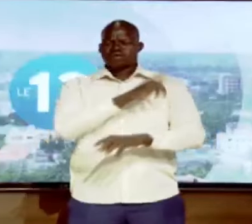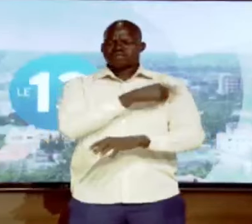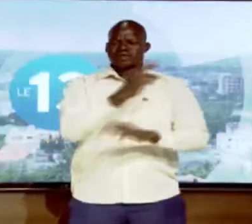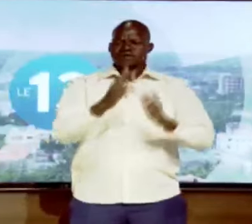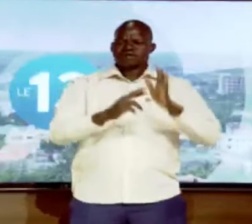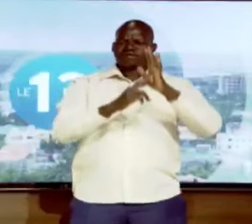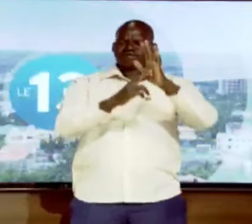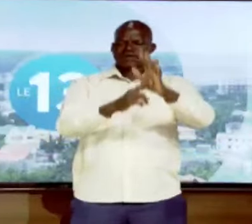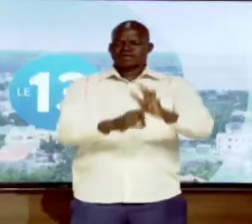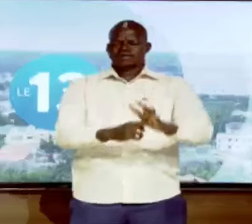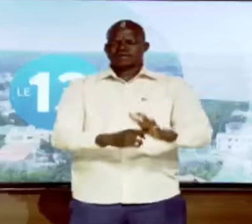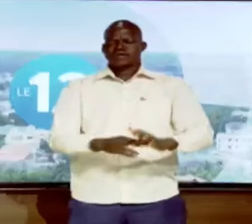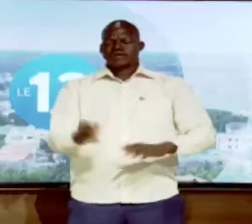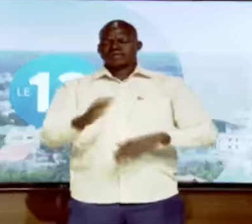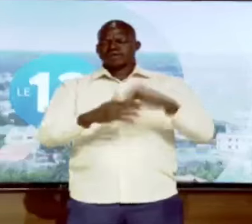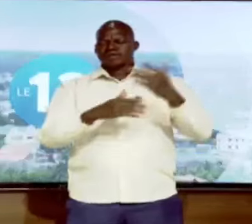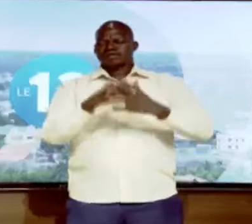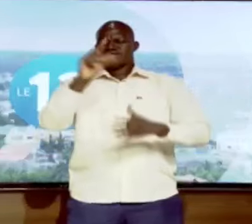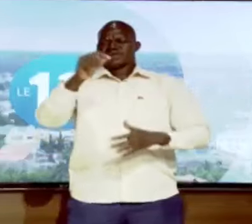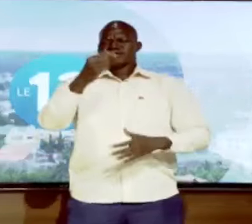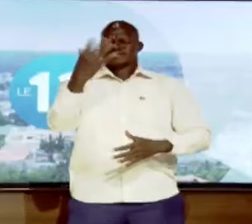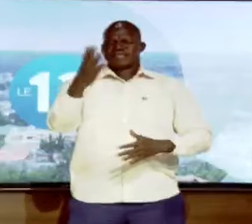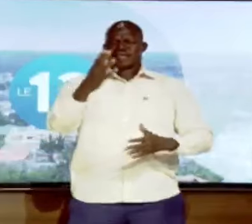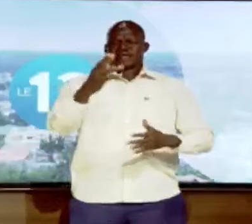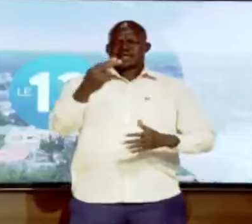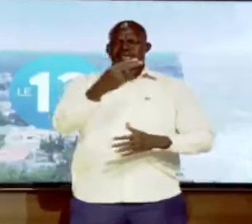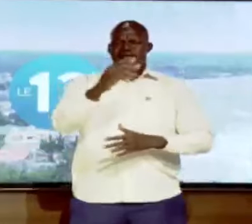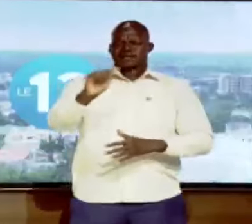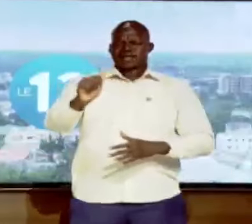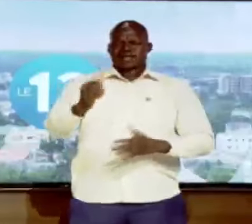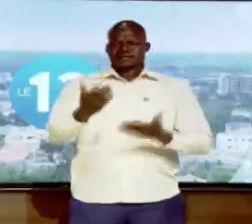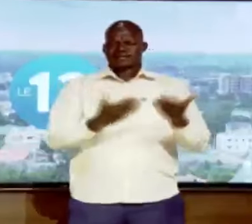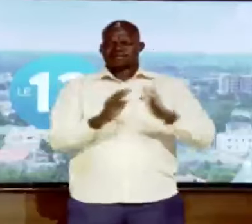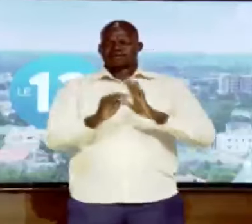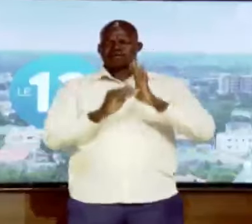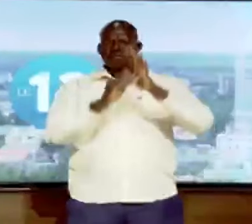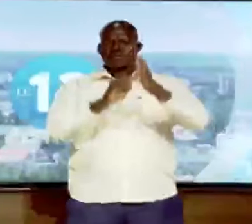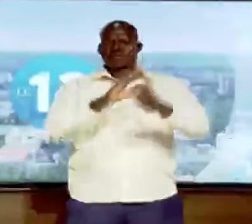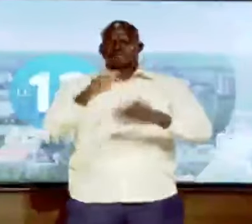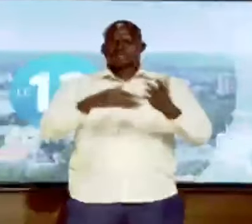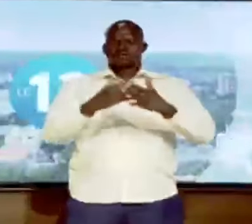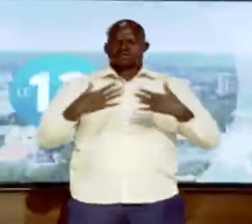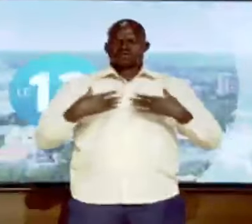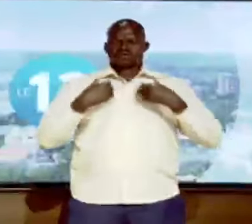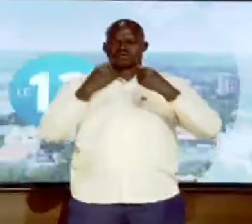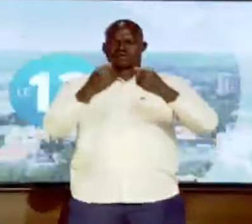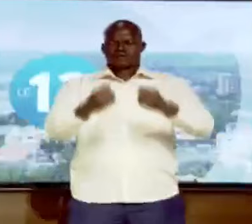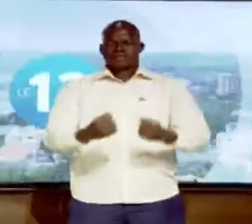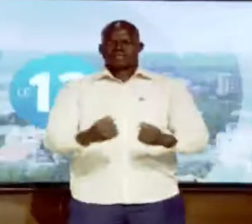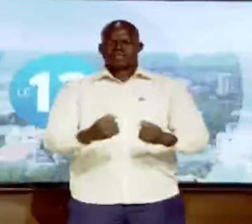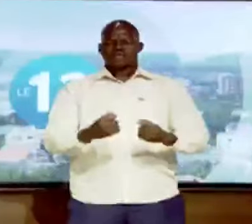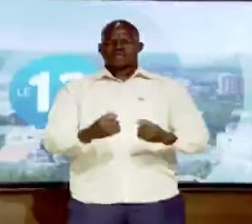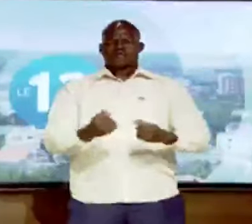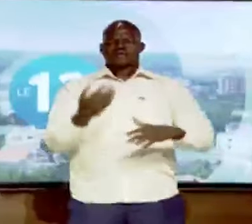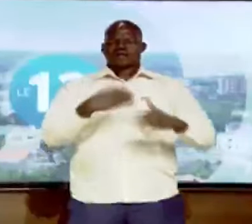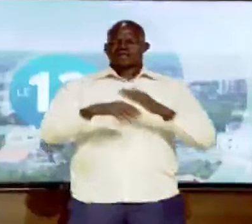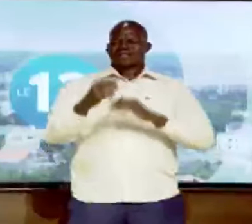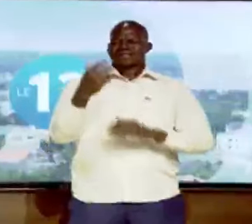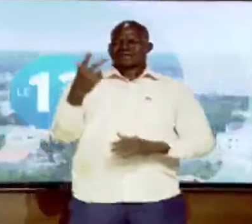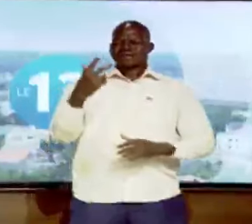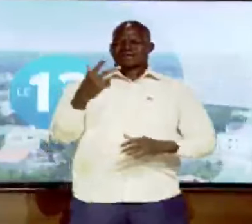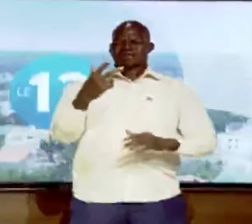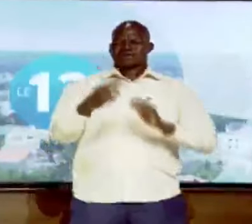bâti sur une superficie de 25 haectares et qui devrait servir de modèle de centre de santé à dupliquer dans les 1 régions pour le